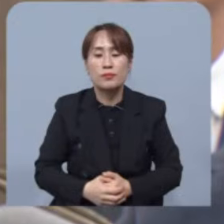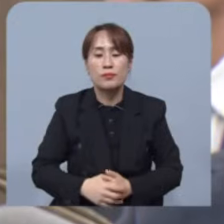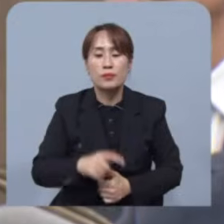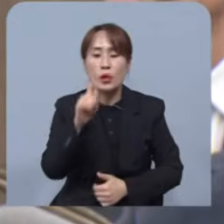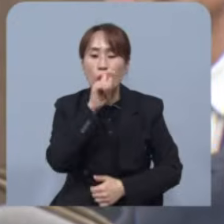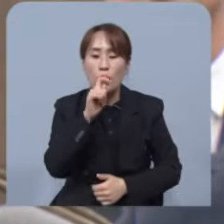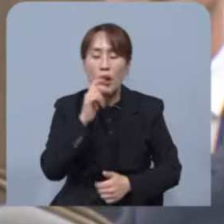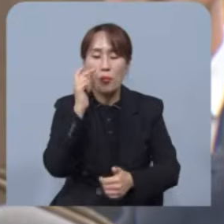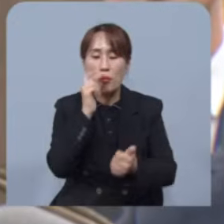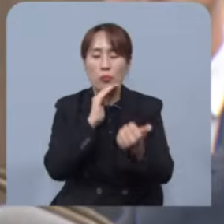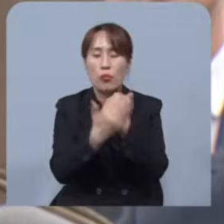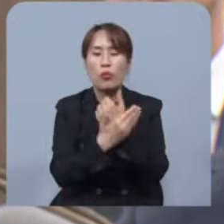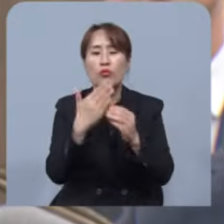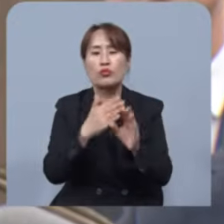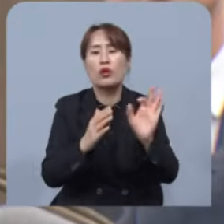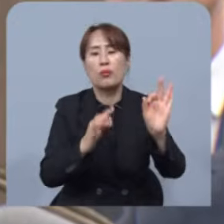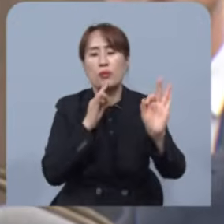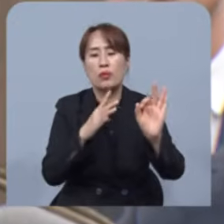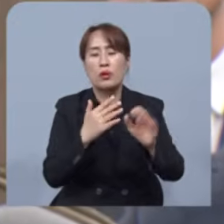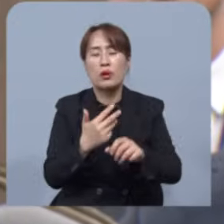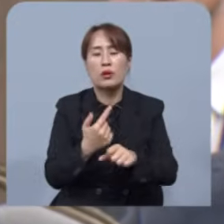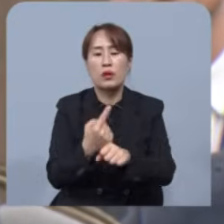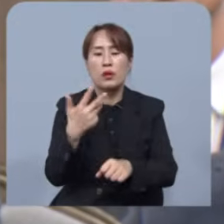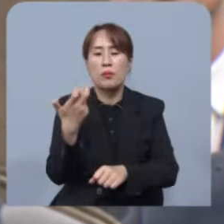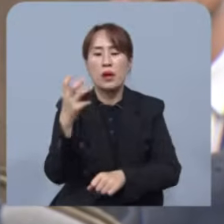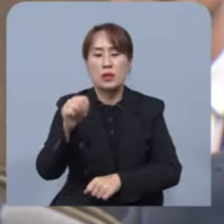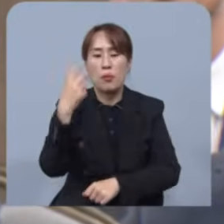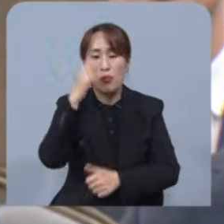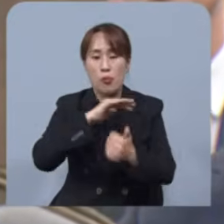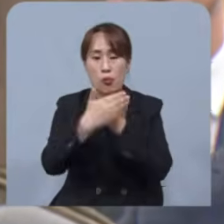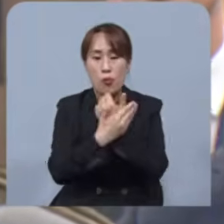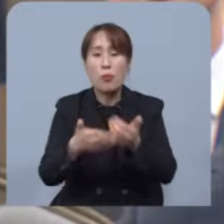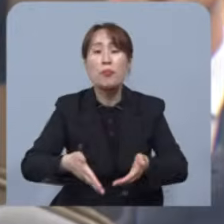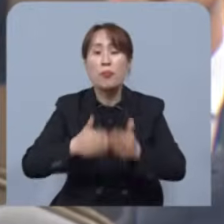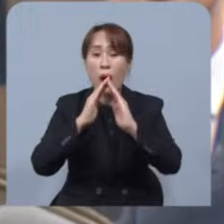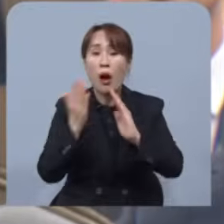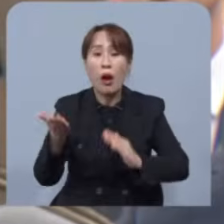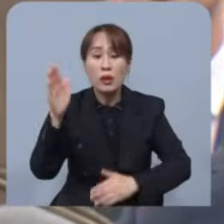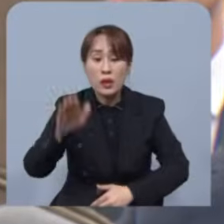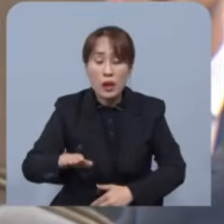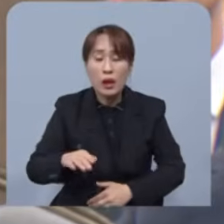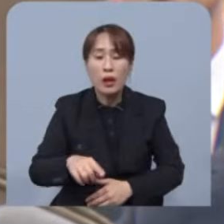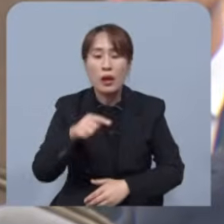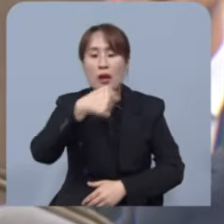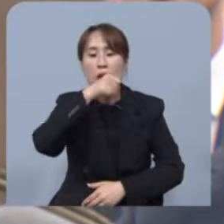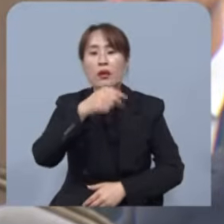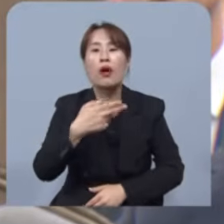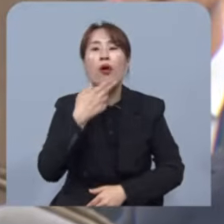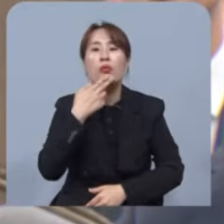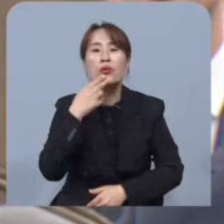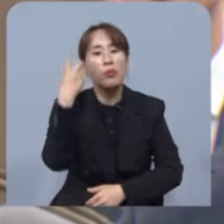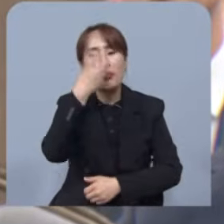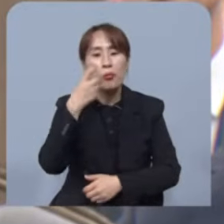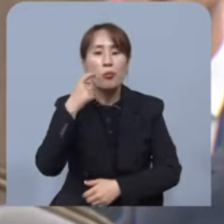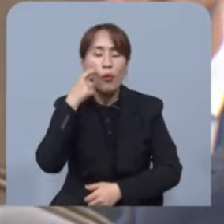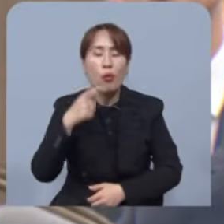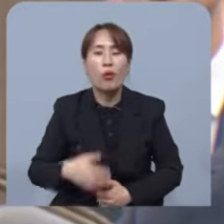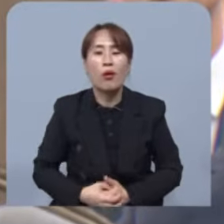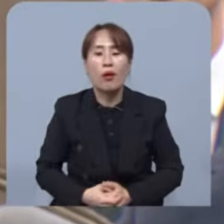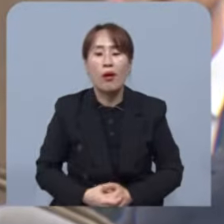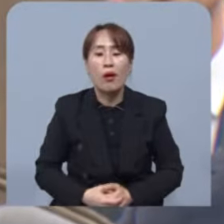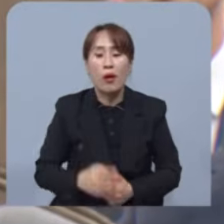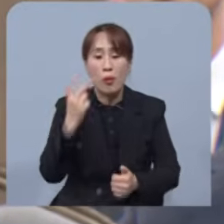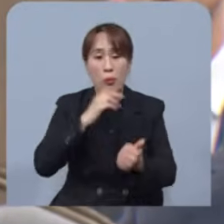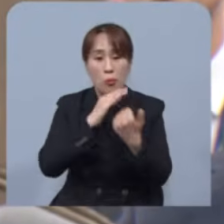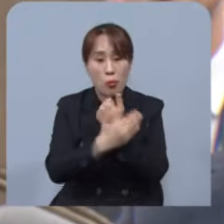고양이를 보호하고 있습니다. 작년에 85억 들여가지고 보호소를 신설했음에도 불구하고 해당 예산은 없다고 합니다. 그리고